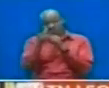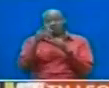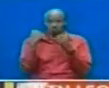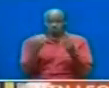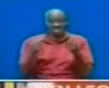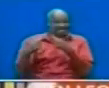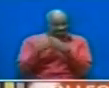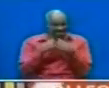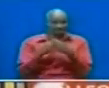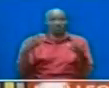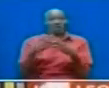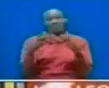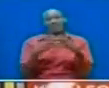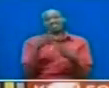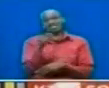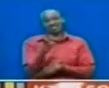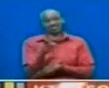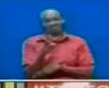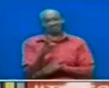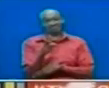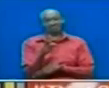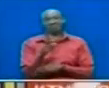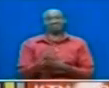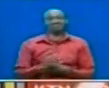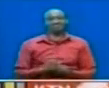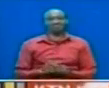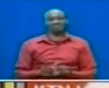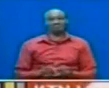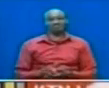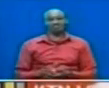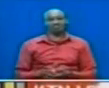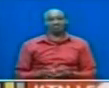na changamoto zinazohusishwa na somo la hesabati.